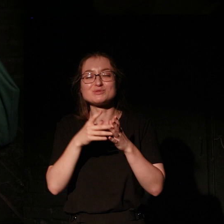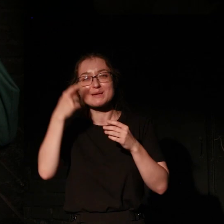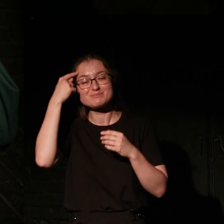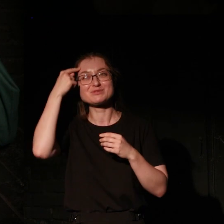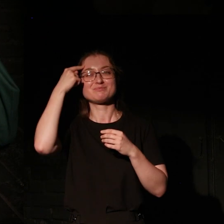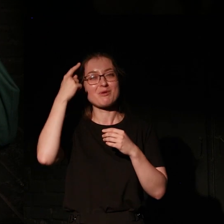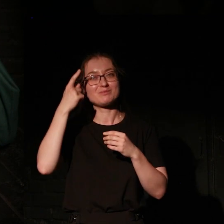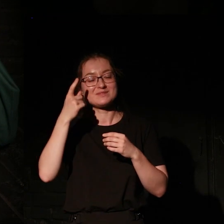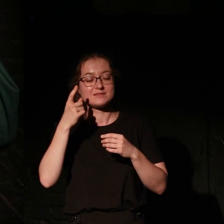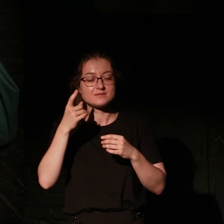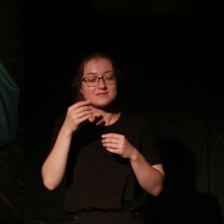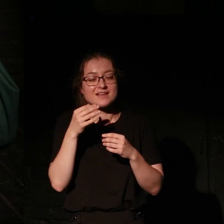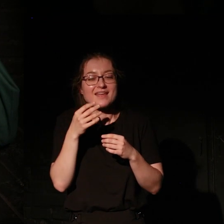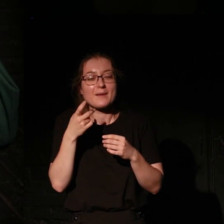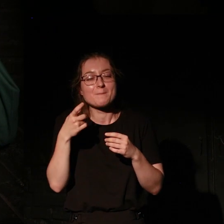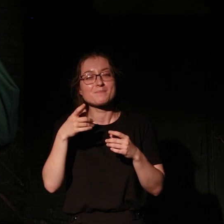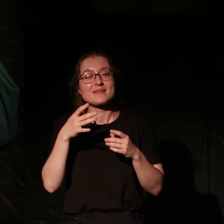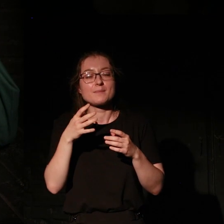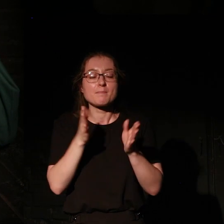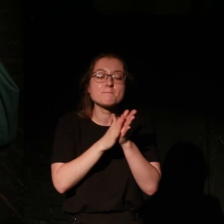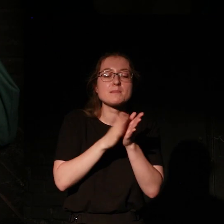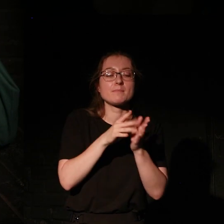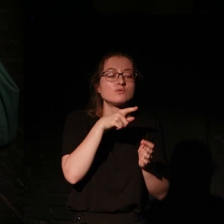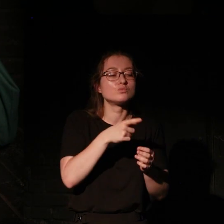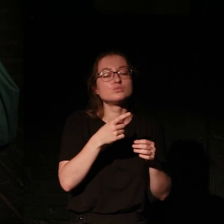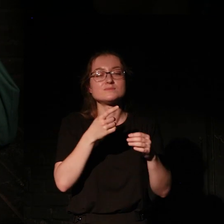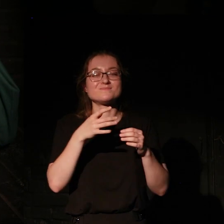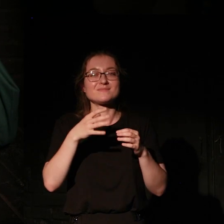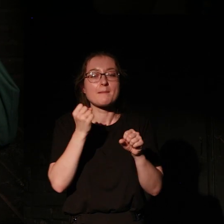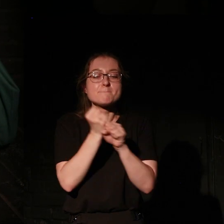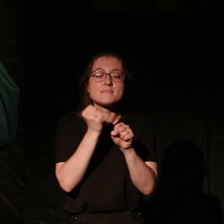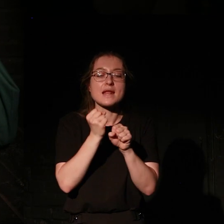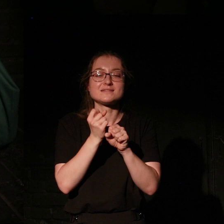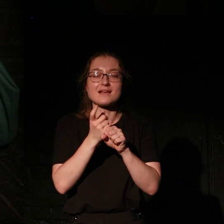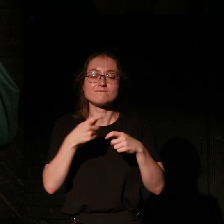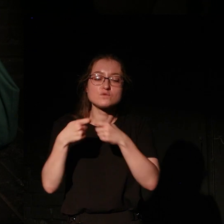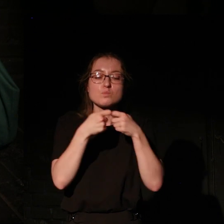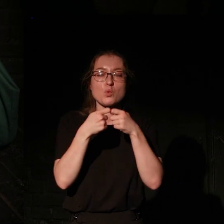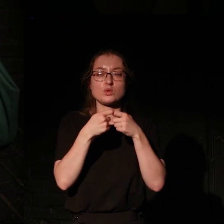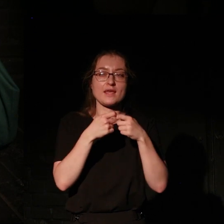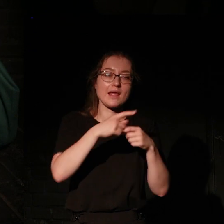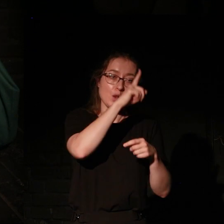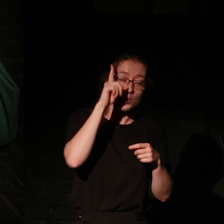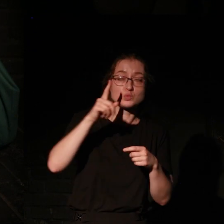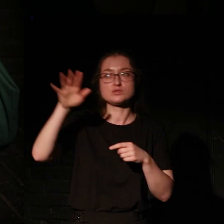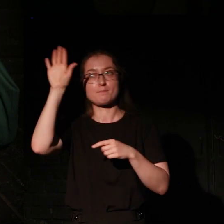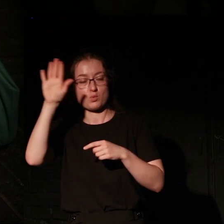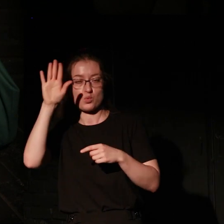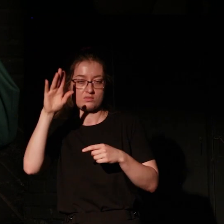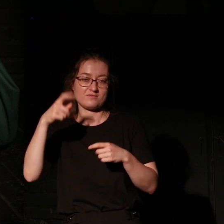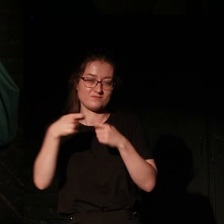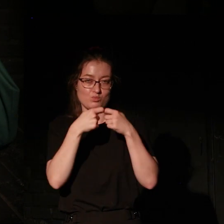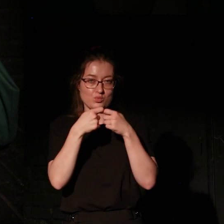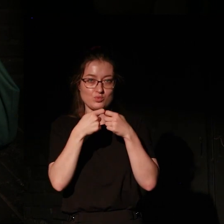boskoludzkim. Jest taki termin teandryczny. Tak, czyli pochodzi od Boga, więc